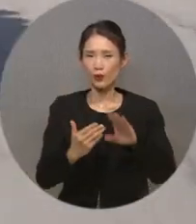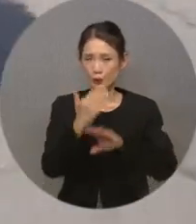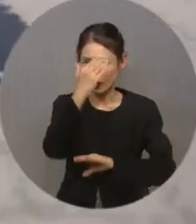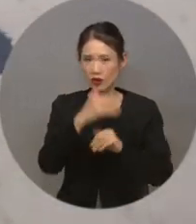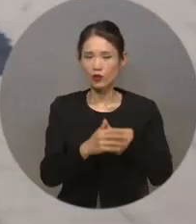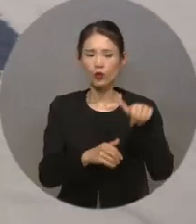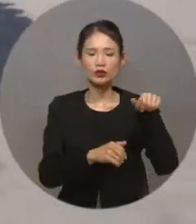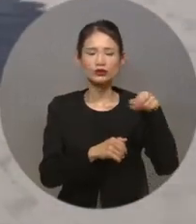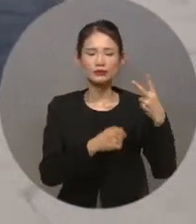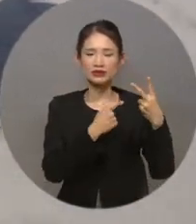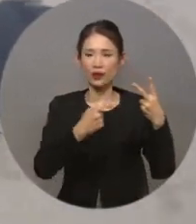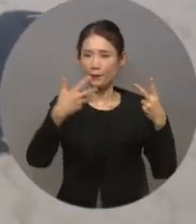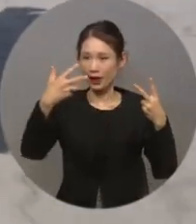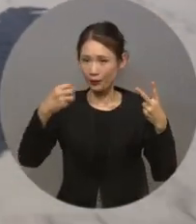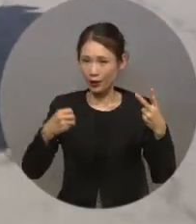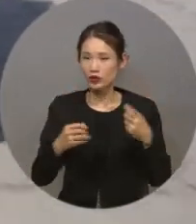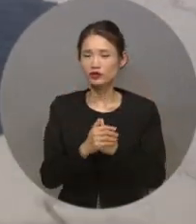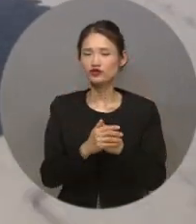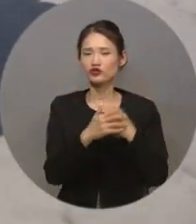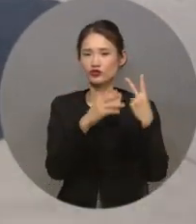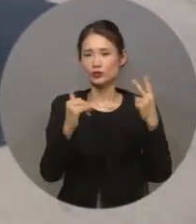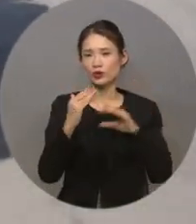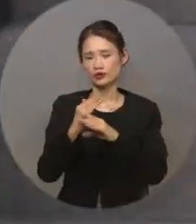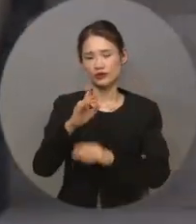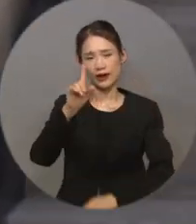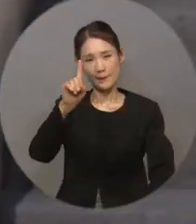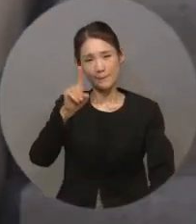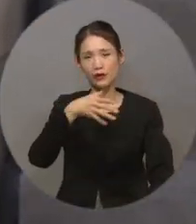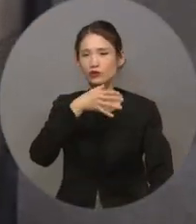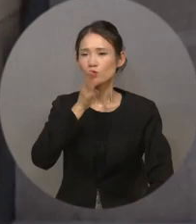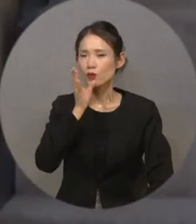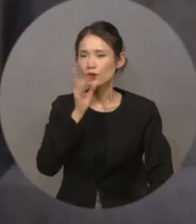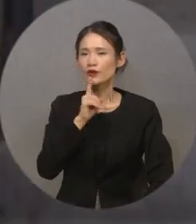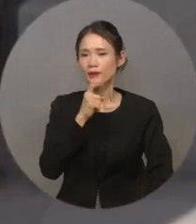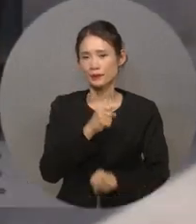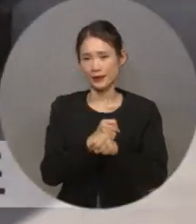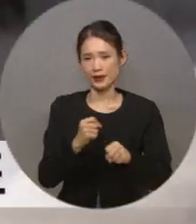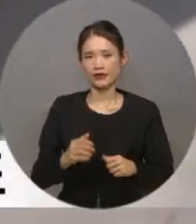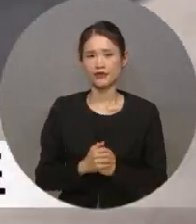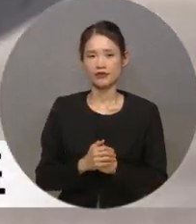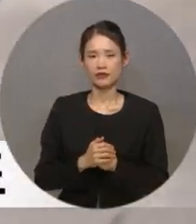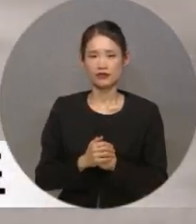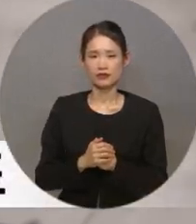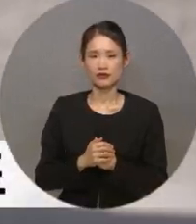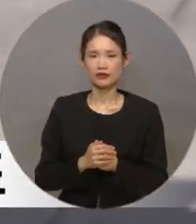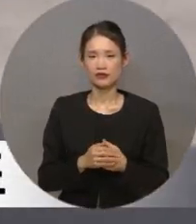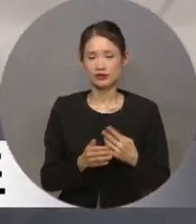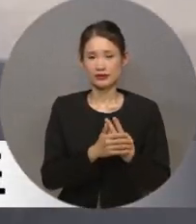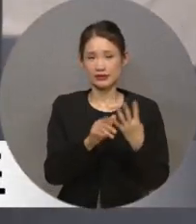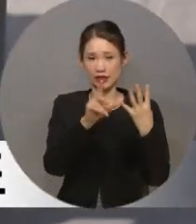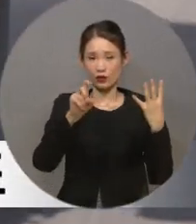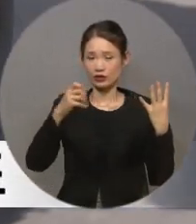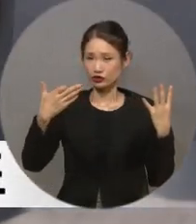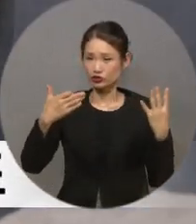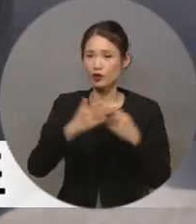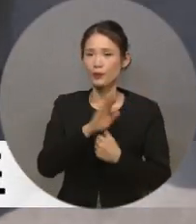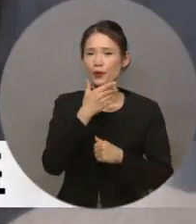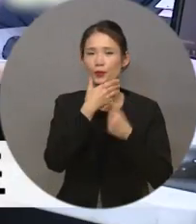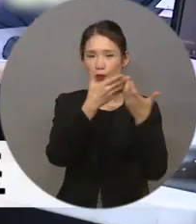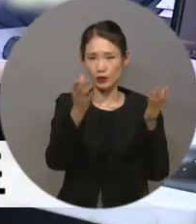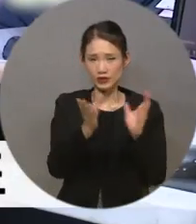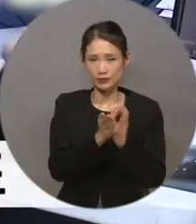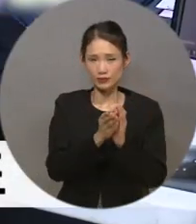52.8%로 2명 중 한 명은 노년층인 것으로 나타났습니다 지난 19일 보건복지부는 해당